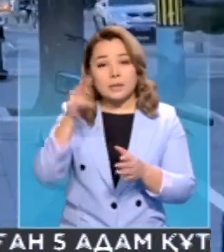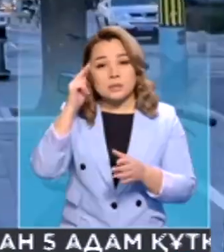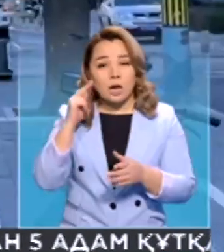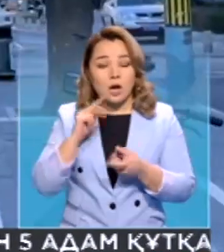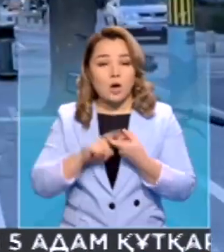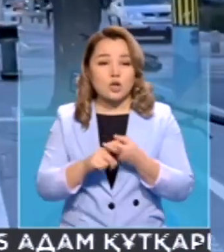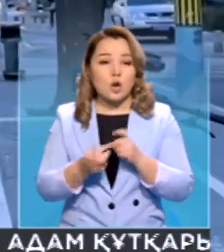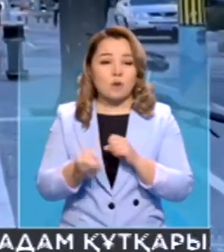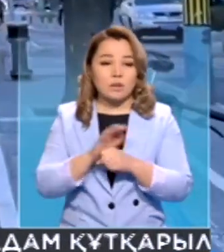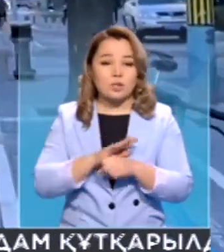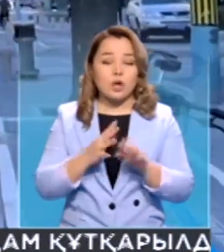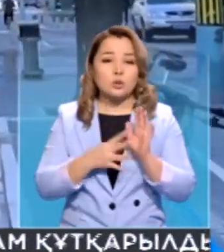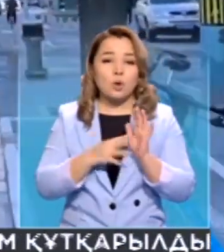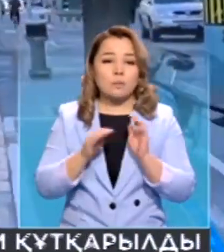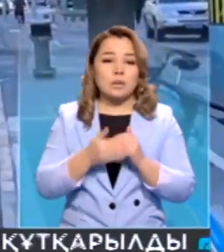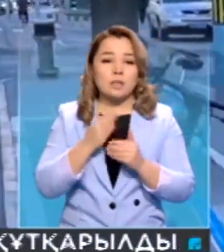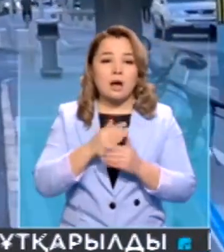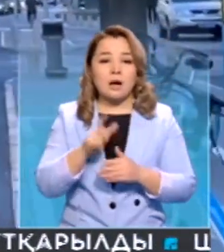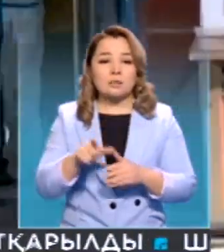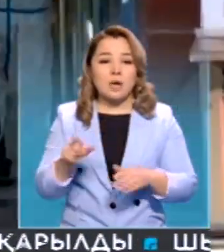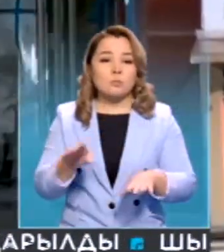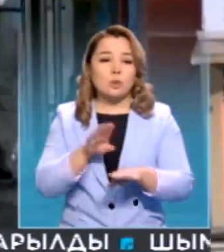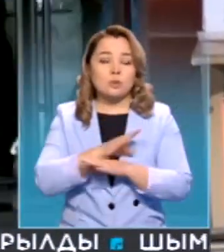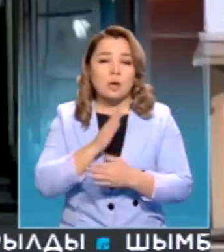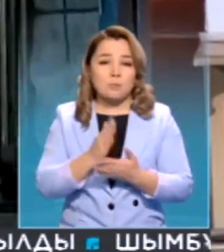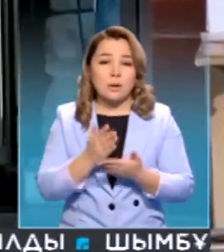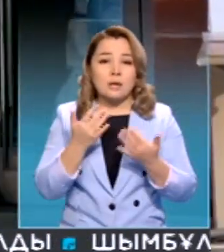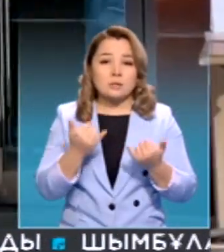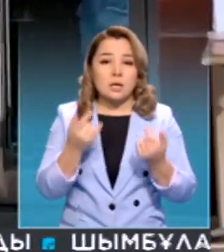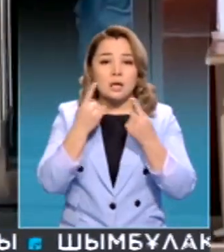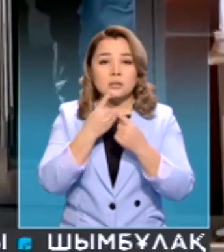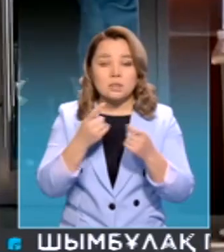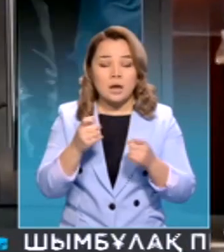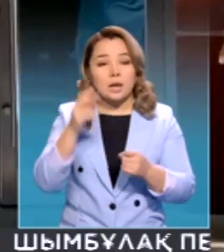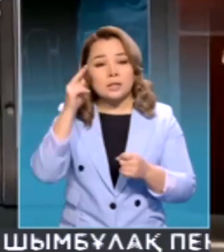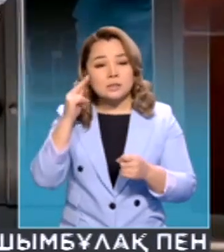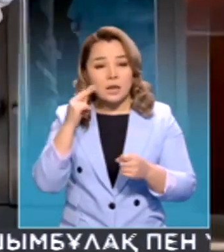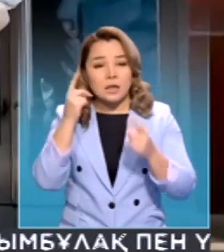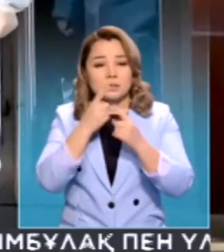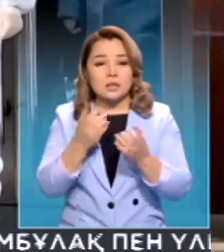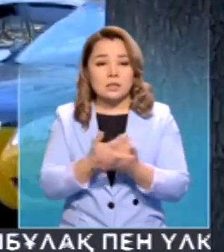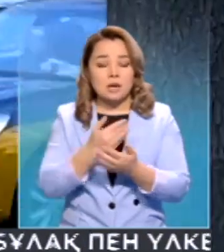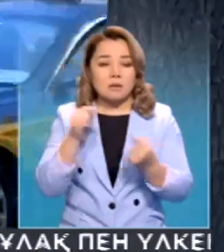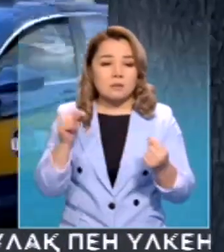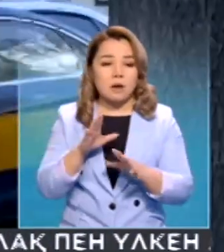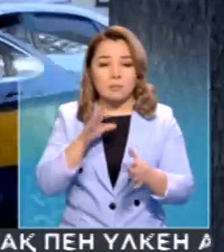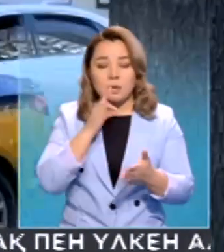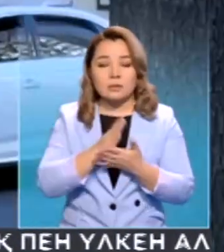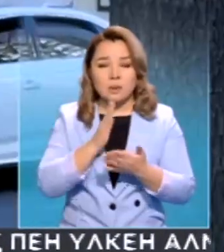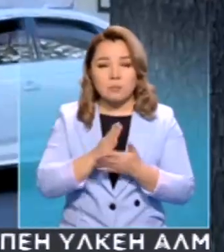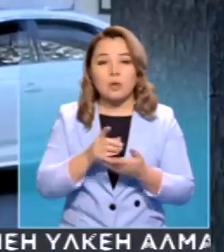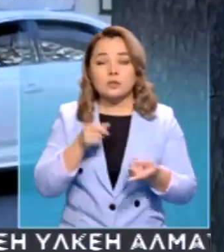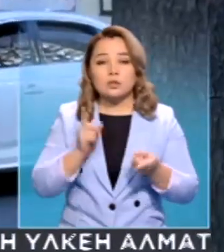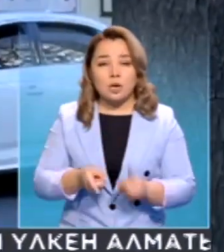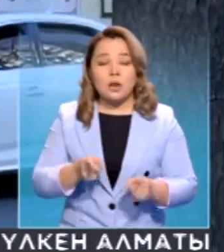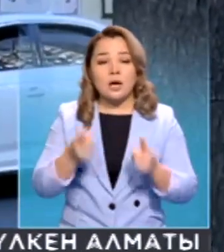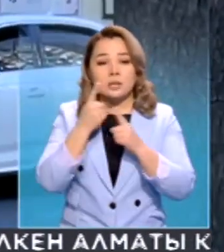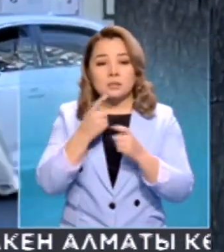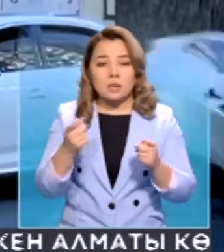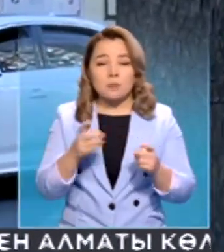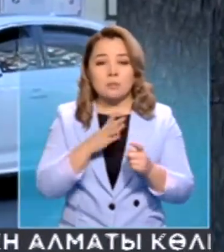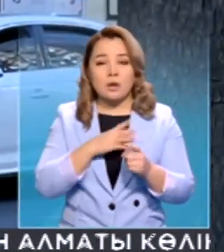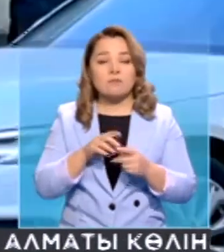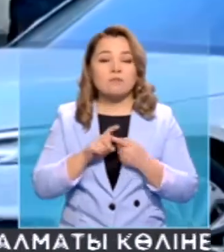COVID-тен күн сайын 9 мыңдай адам көз жұмуда. Айта кету керек, бұл дерек Қытай таратқан мәліметке сай келмейді, өйткені ресми ақпарат бойынша